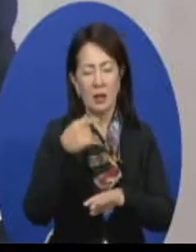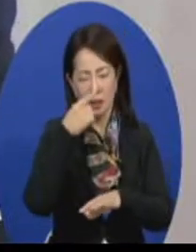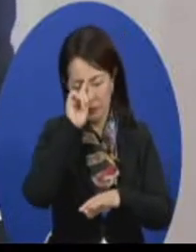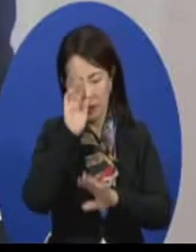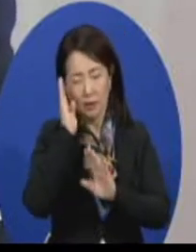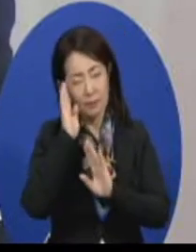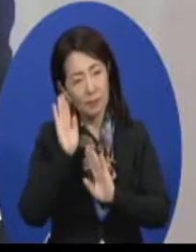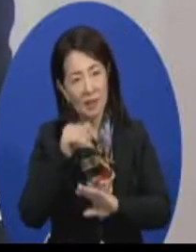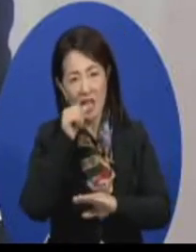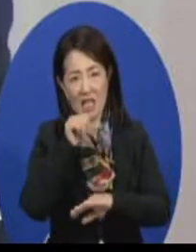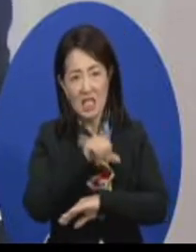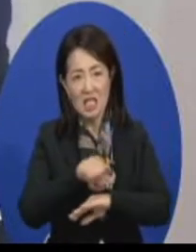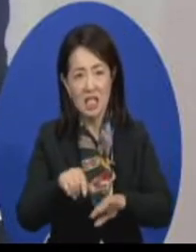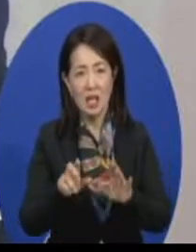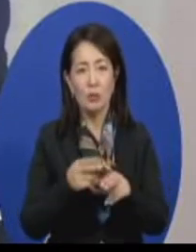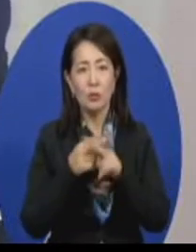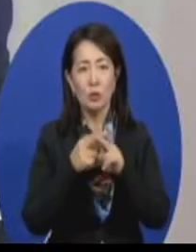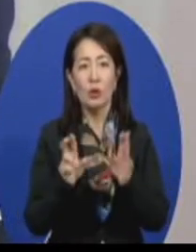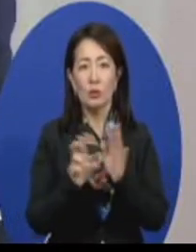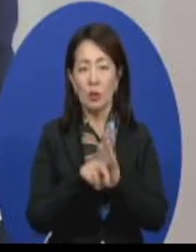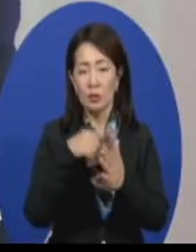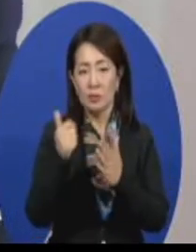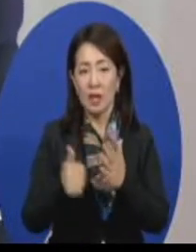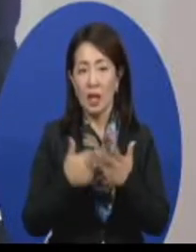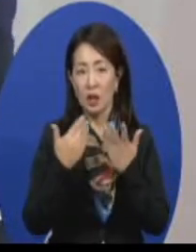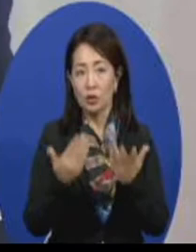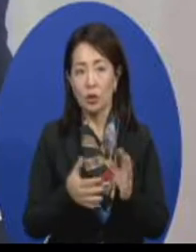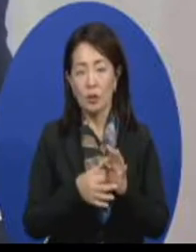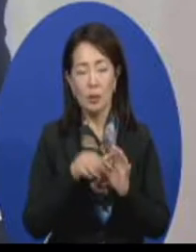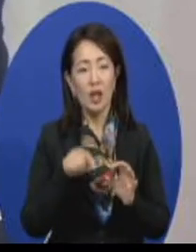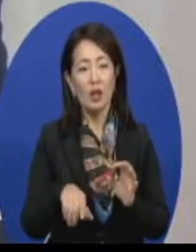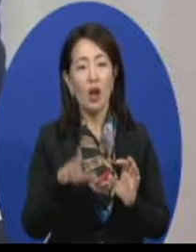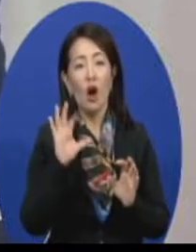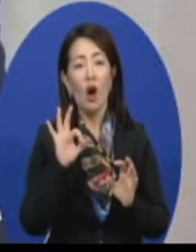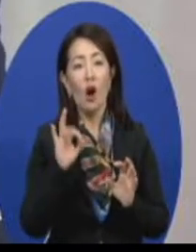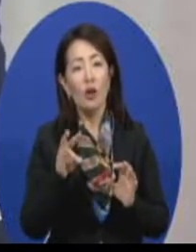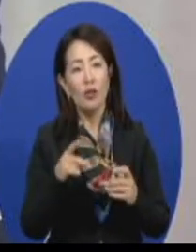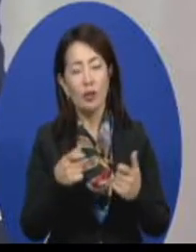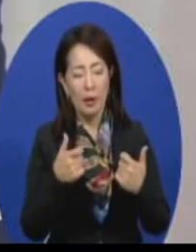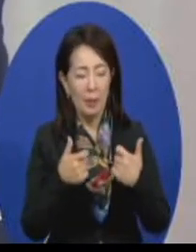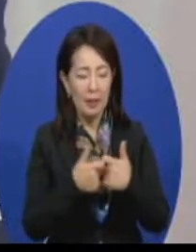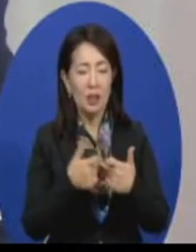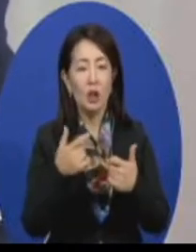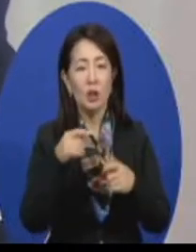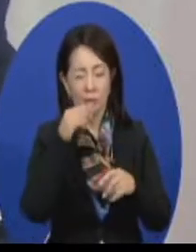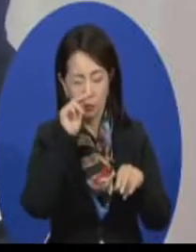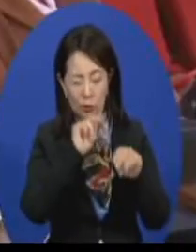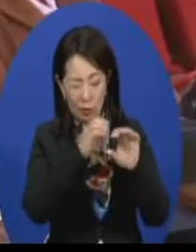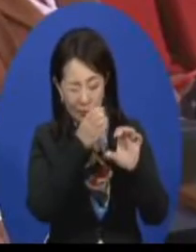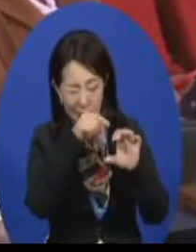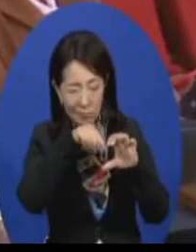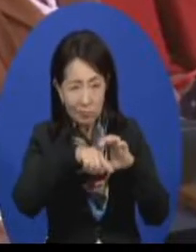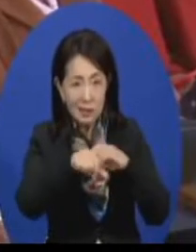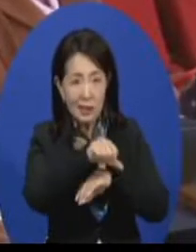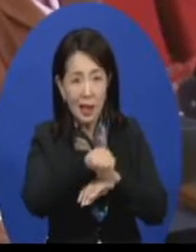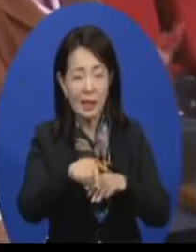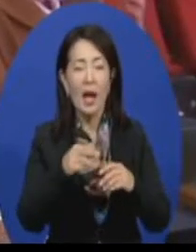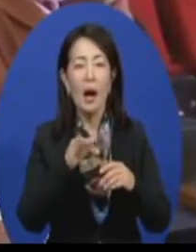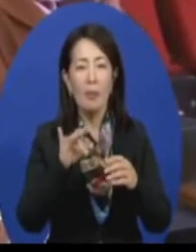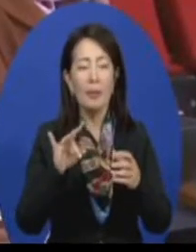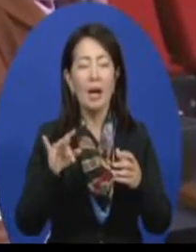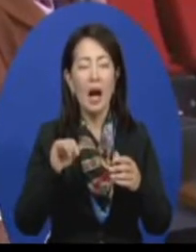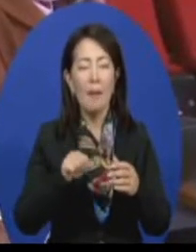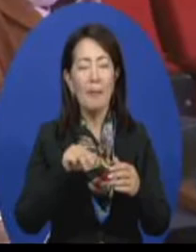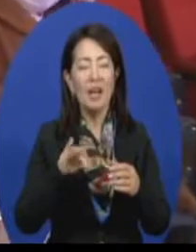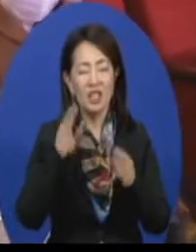хэрэгдлгүй сүүлчлэг авах боломжийн хангах үүднээс энэ онда багтагаад энэ дурангийн аппаратыг нь бас шийдэж өгнө.